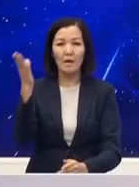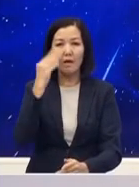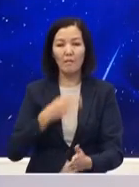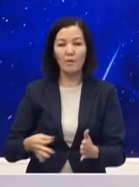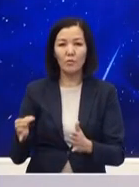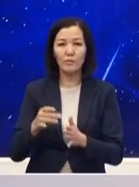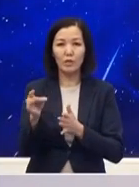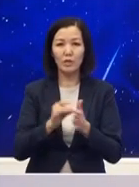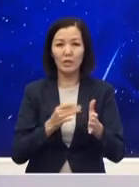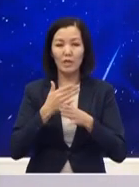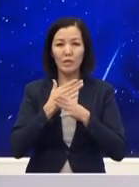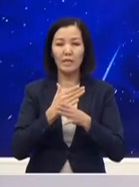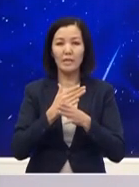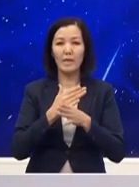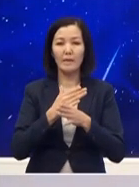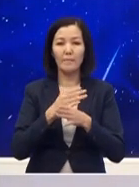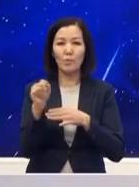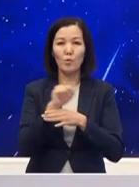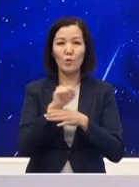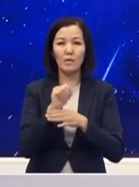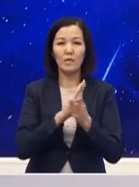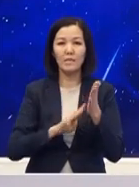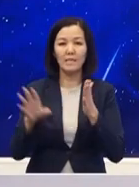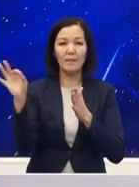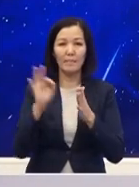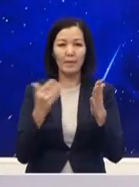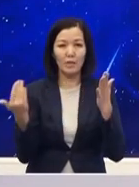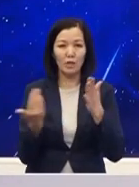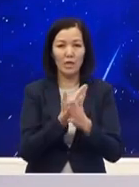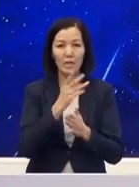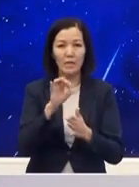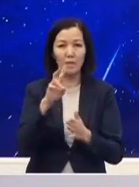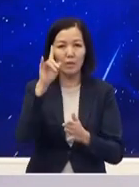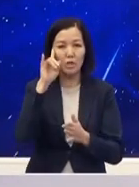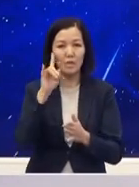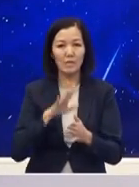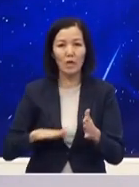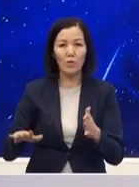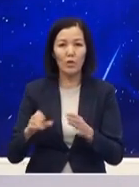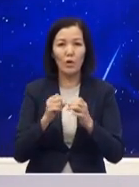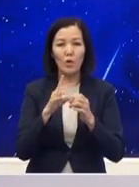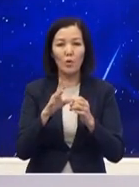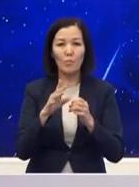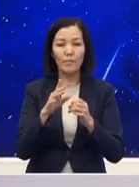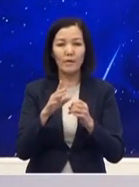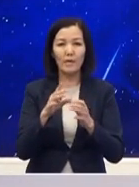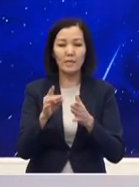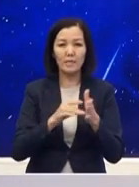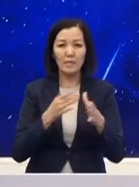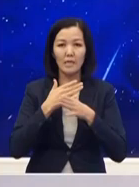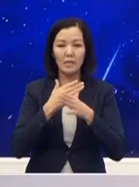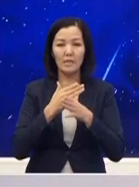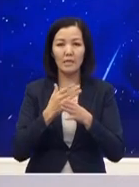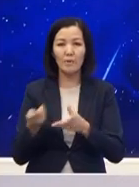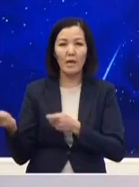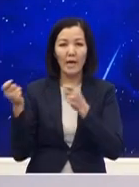Алматы облысында жедел жәрдем көліктері 80%-ға жаңарды. Еңбекшіқазақ ауданына да 11 санитарлық көлік жеткізілді. Бұл